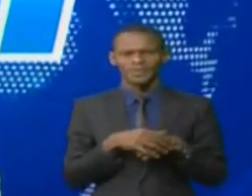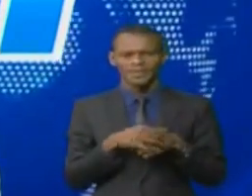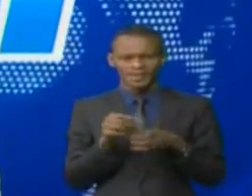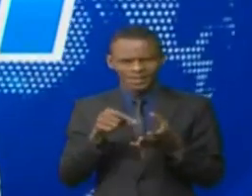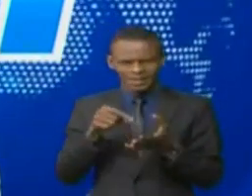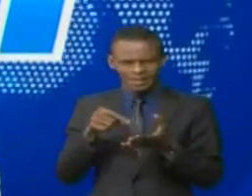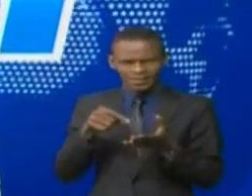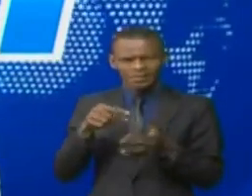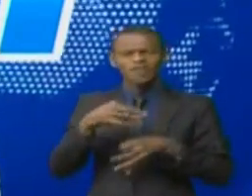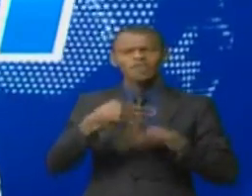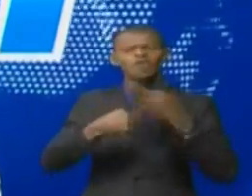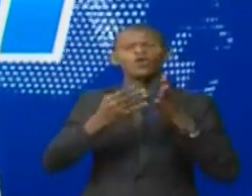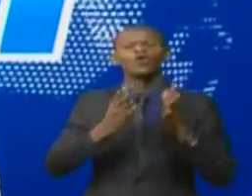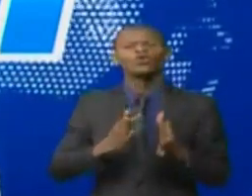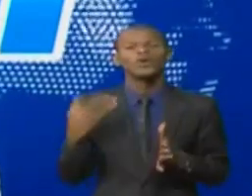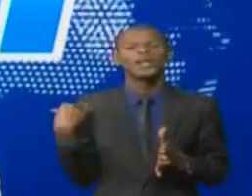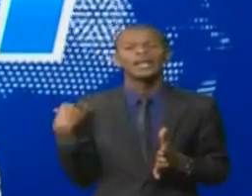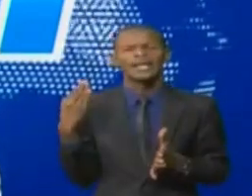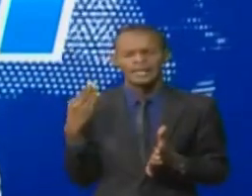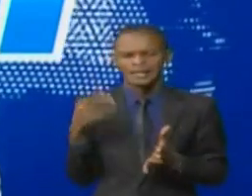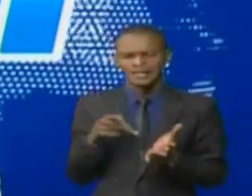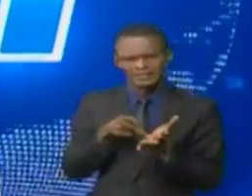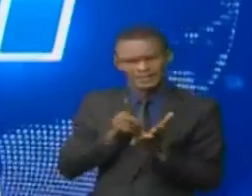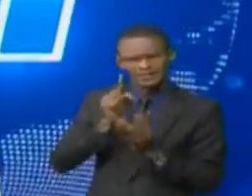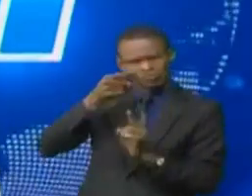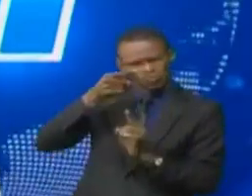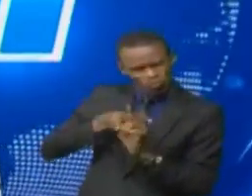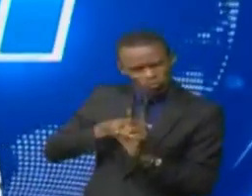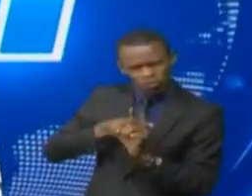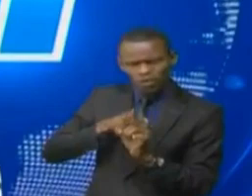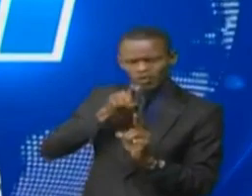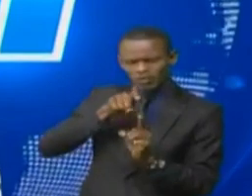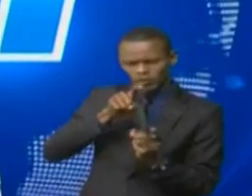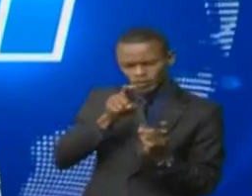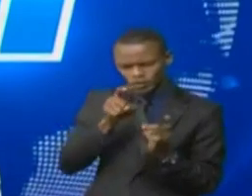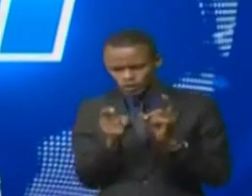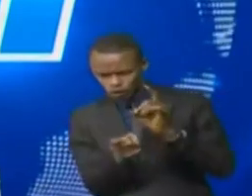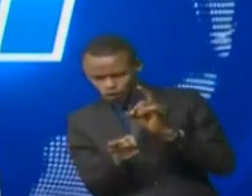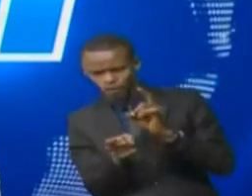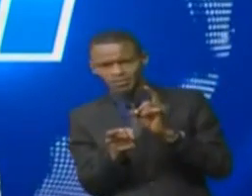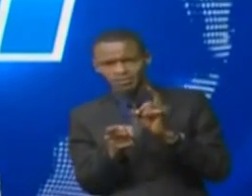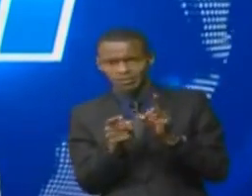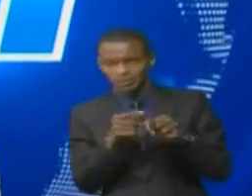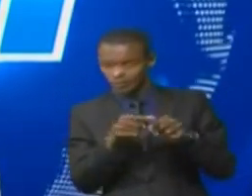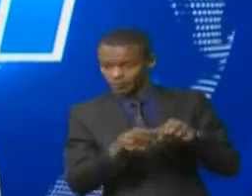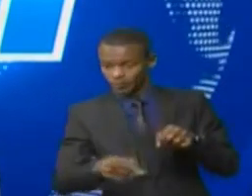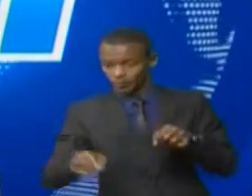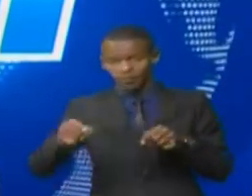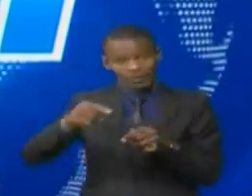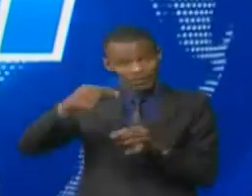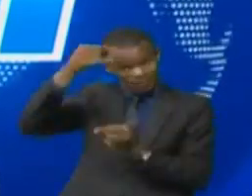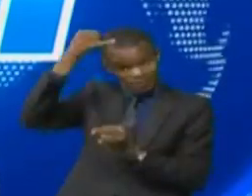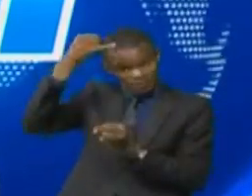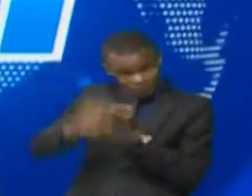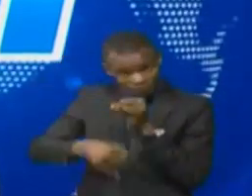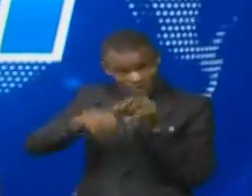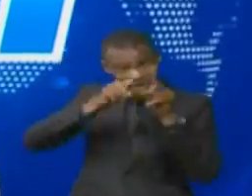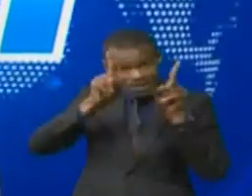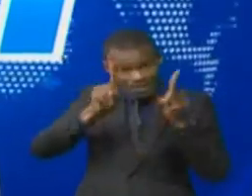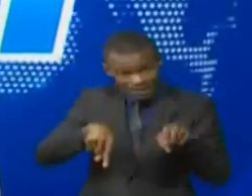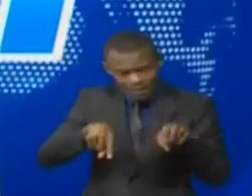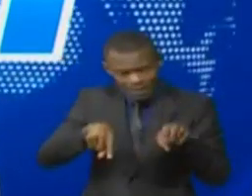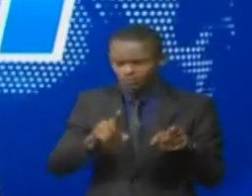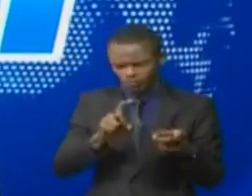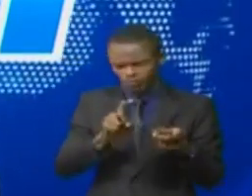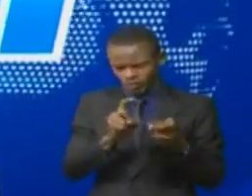hausse d'ici la fin de l'année. L'annonce a été faite par le président de l'intersyndicale de l'administration publique INAP, Fidel Kengui, lors de l'Assemblée générale